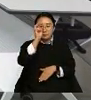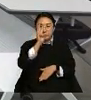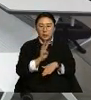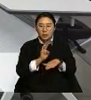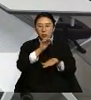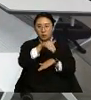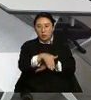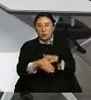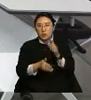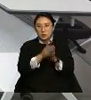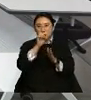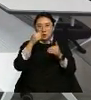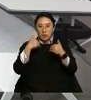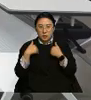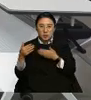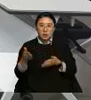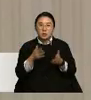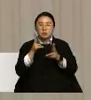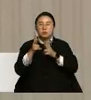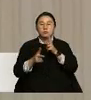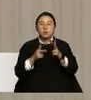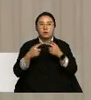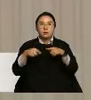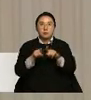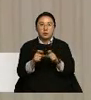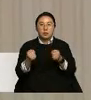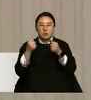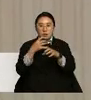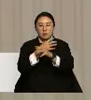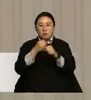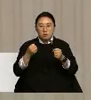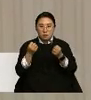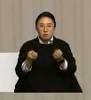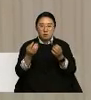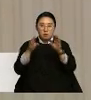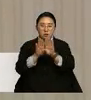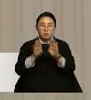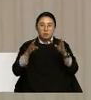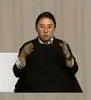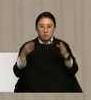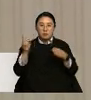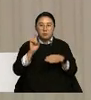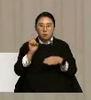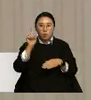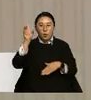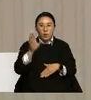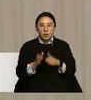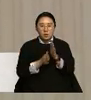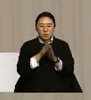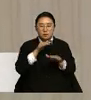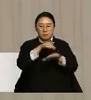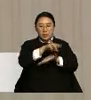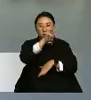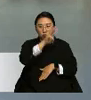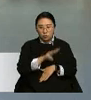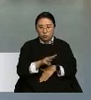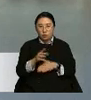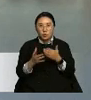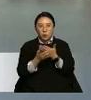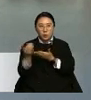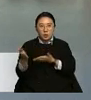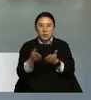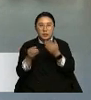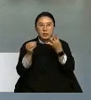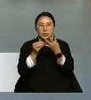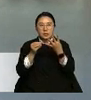10일 파주 시청에서 통일로선 전철 사업 상생 업무 협약식을 열었습니다 협약은 고양시와 파주시가 통일로선